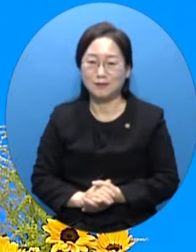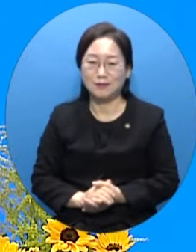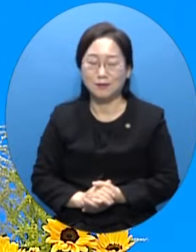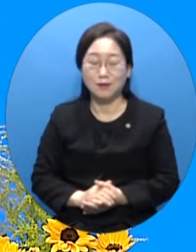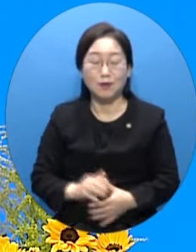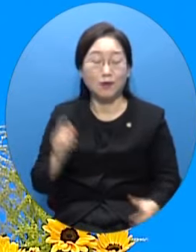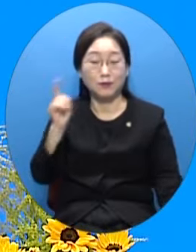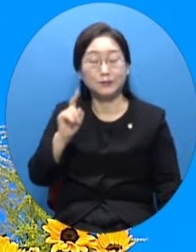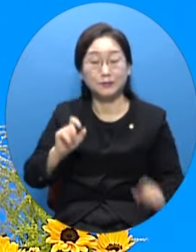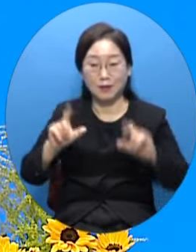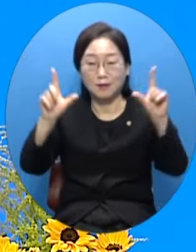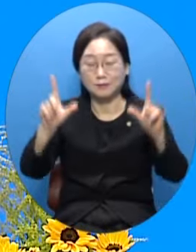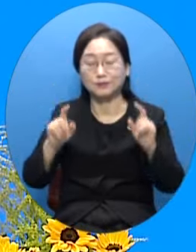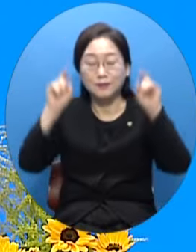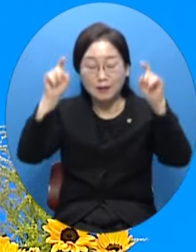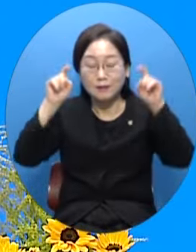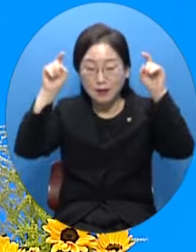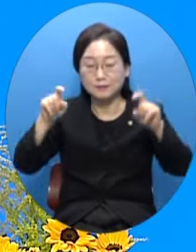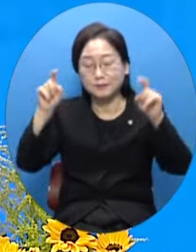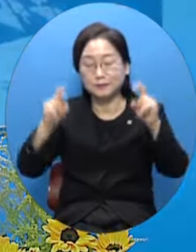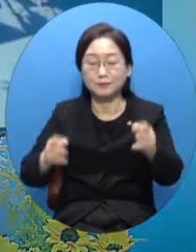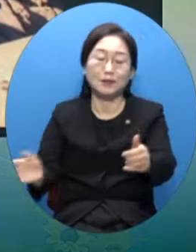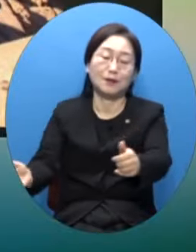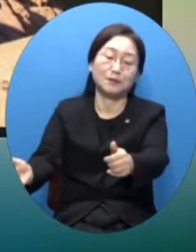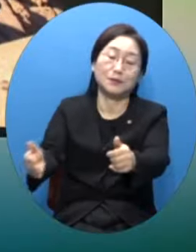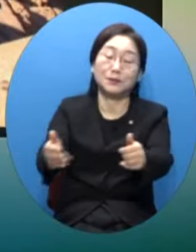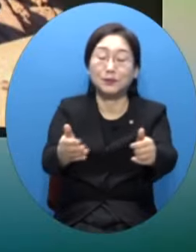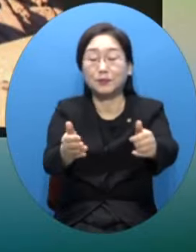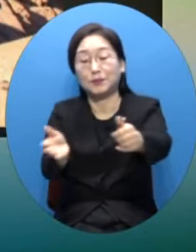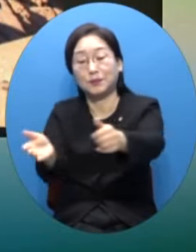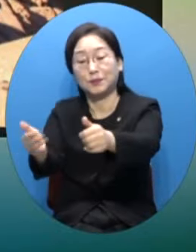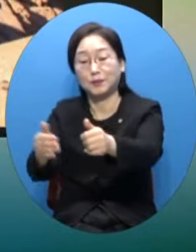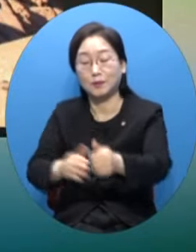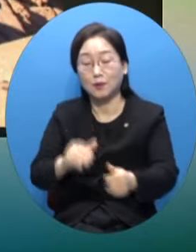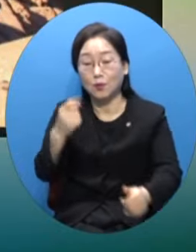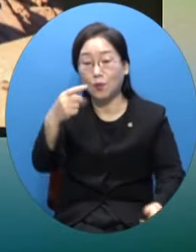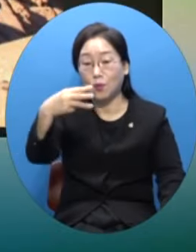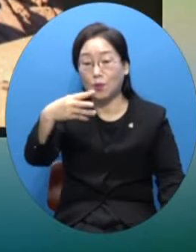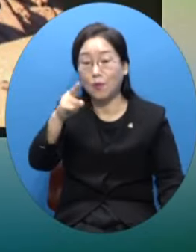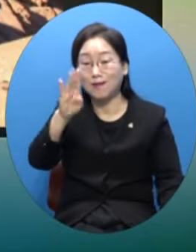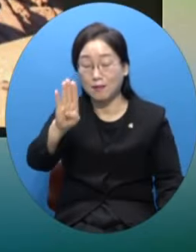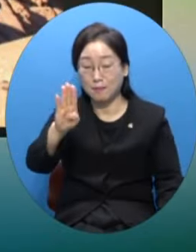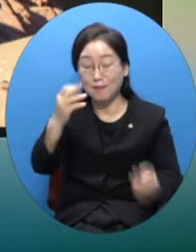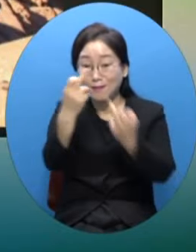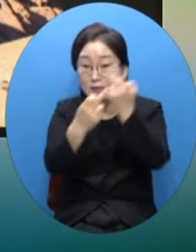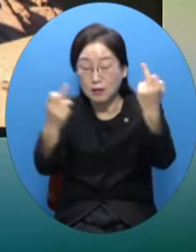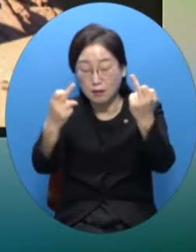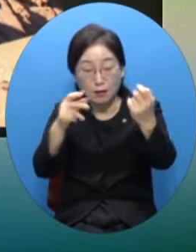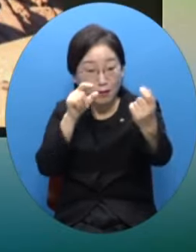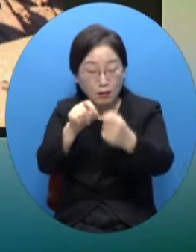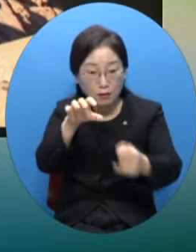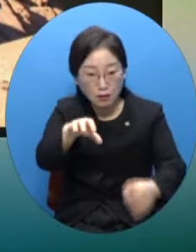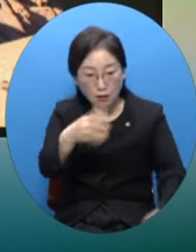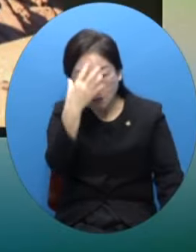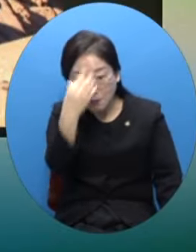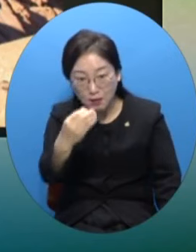어느 날과 양떼를 몰고 호렙산 근처까지 가게 되었을 때 놀라운 광경을 보게